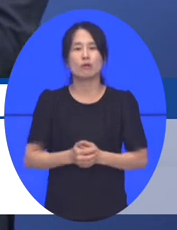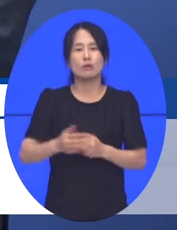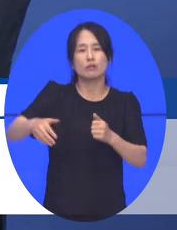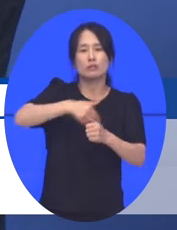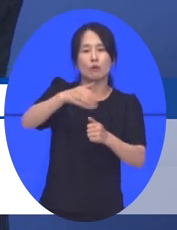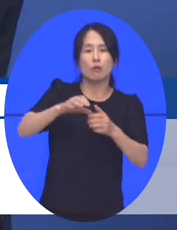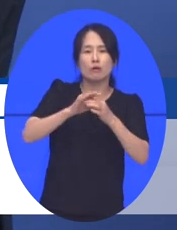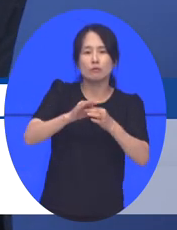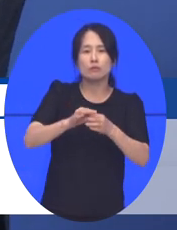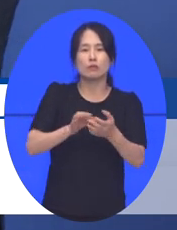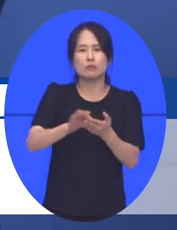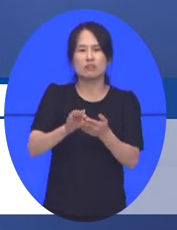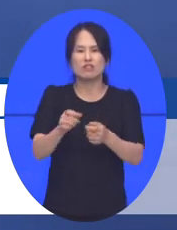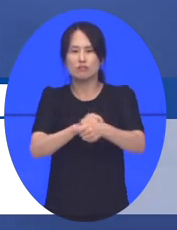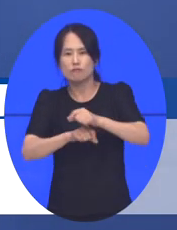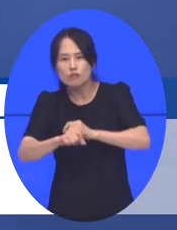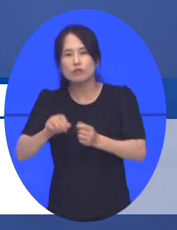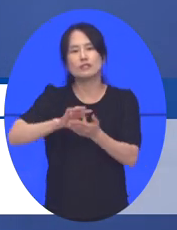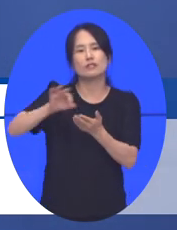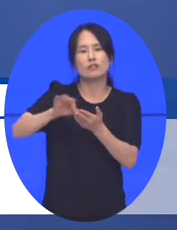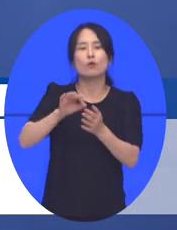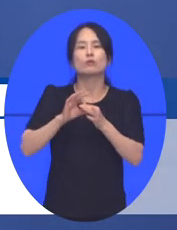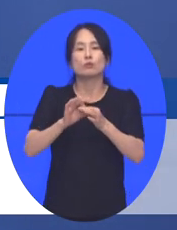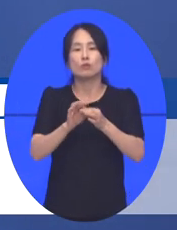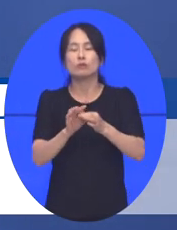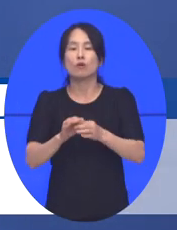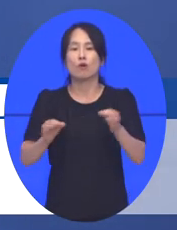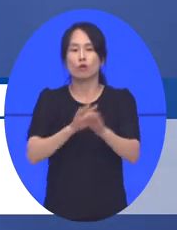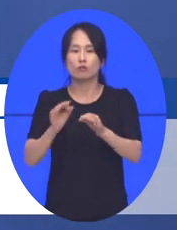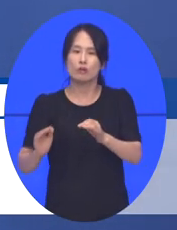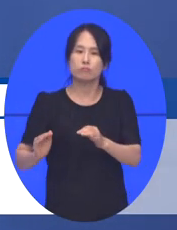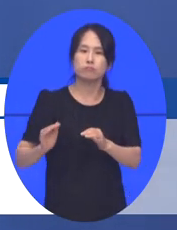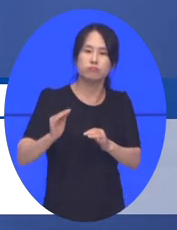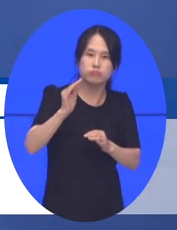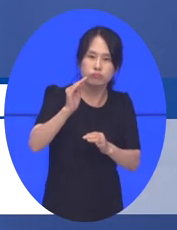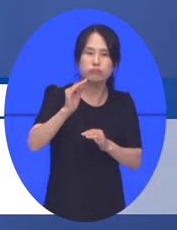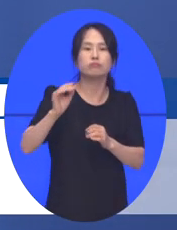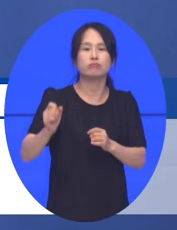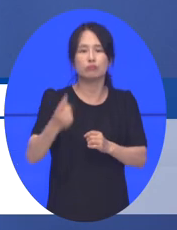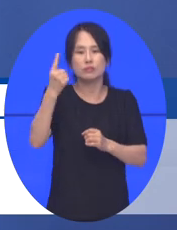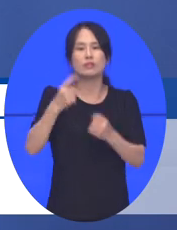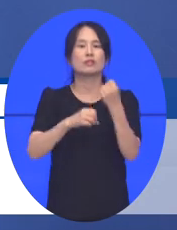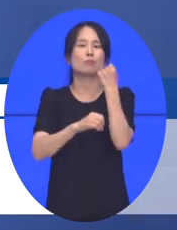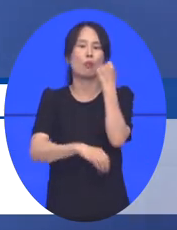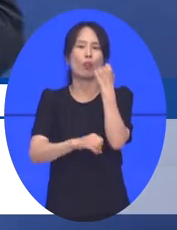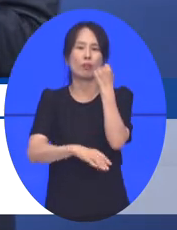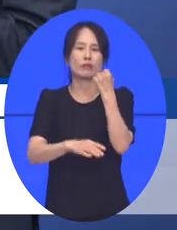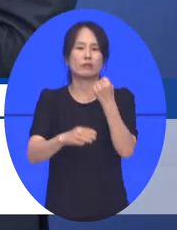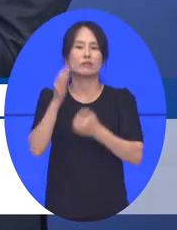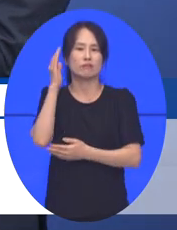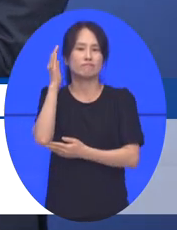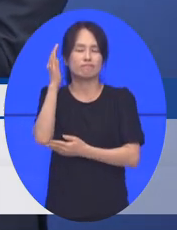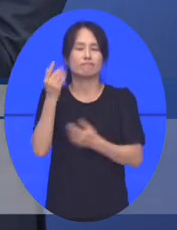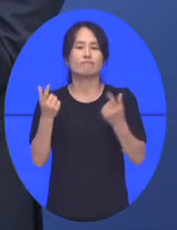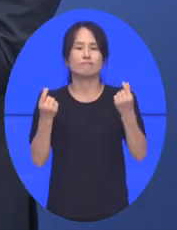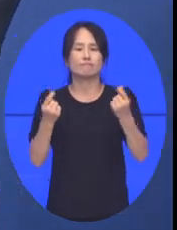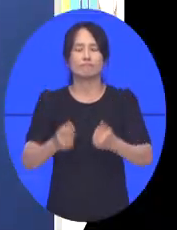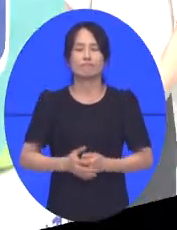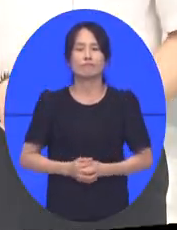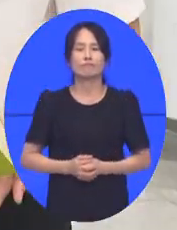또 재정의 적극적인 역할을 통해서 성장을 끌어 올리는 것이 경제의 기본이라고 이렇게 얘기할 수 있는